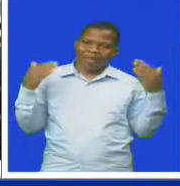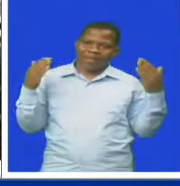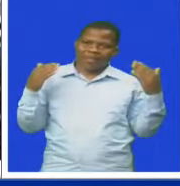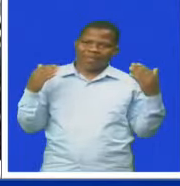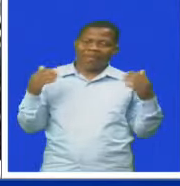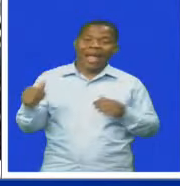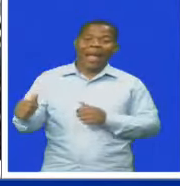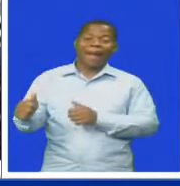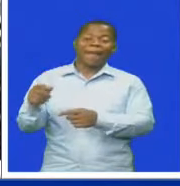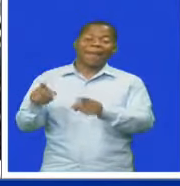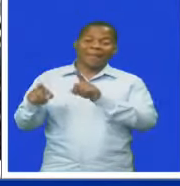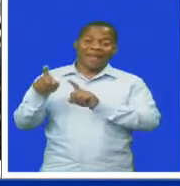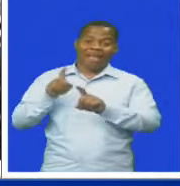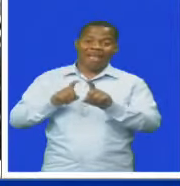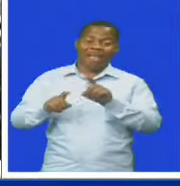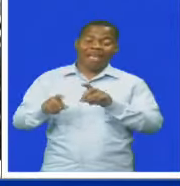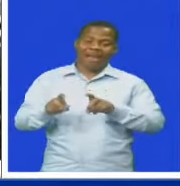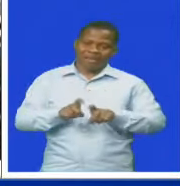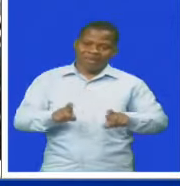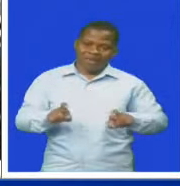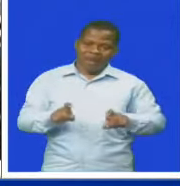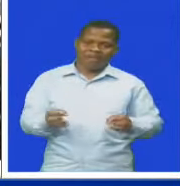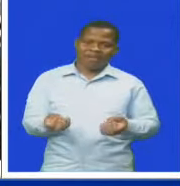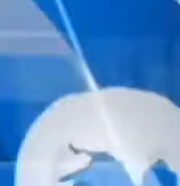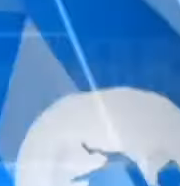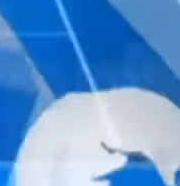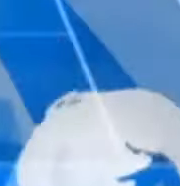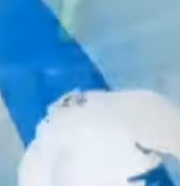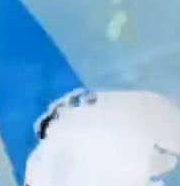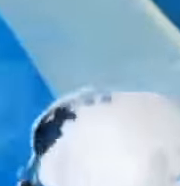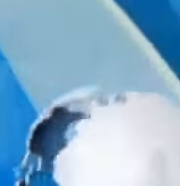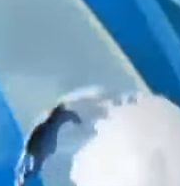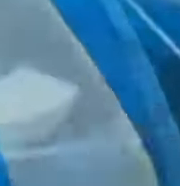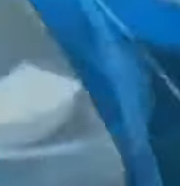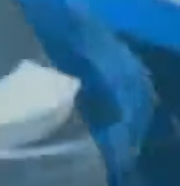Mavimbela ubuya netindzaba temidlalo